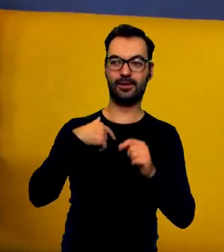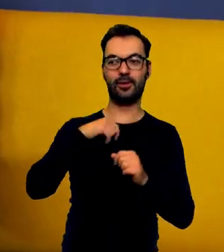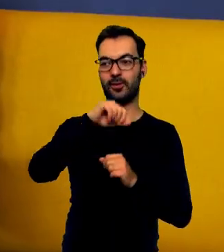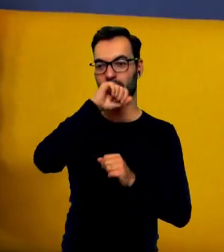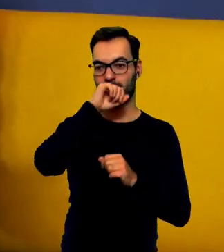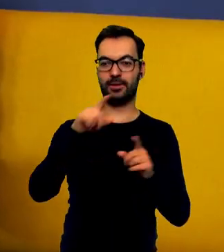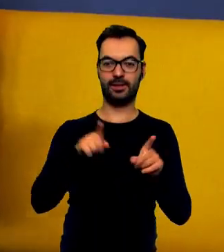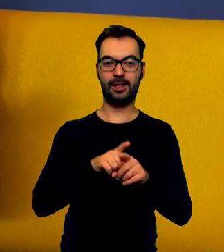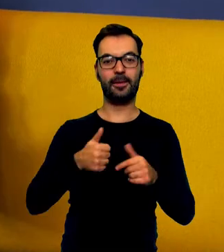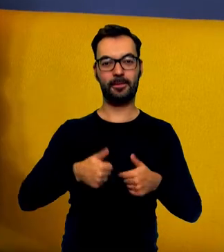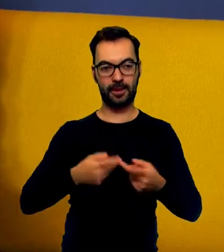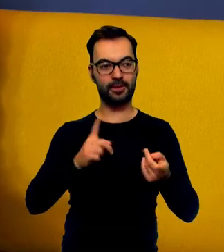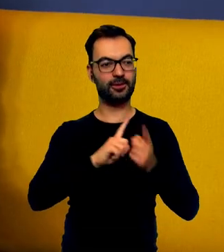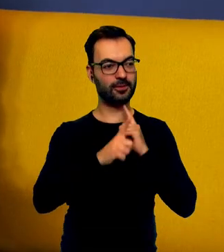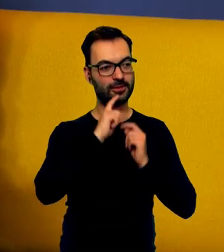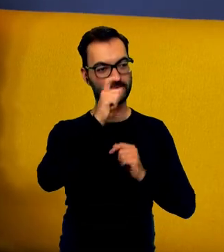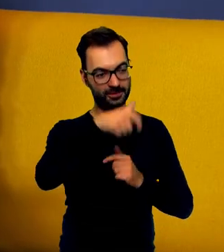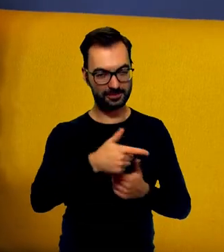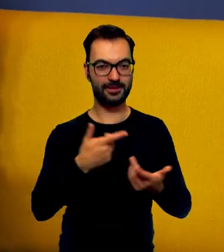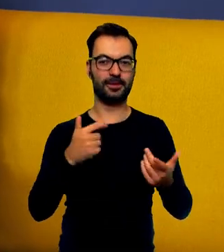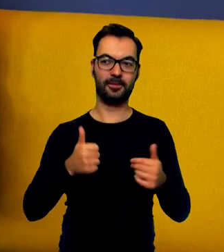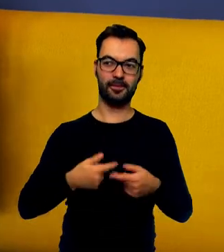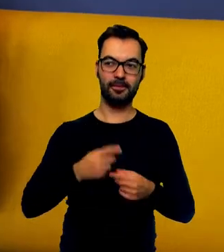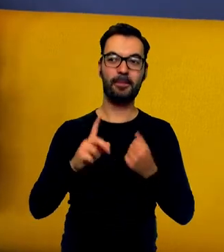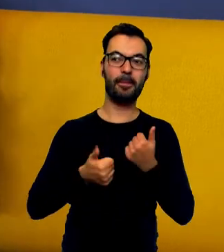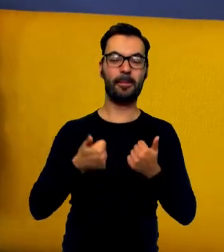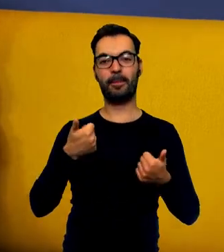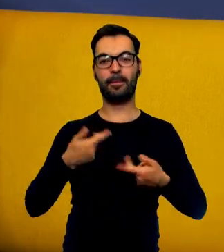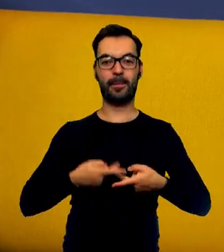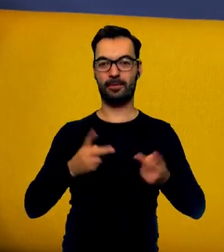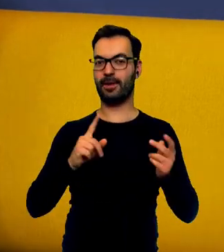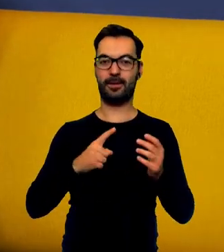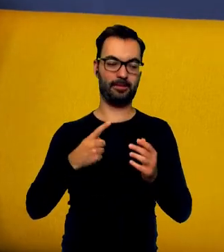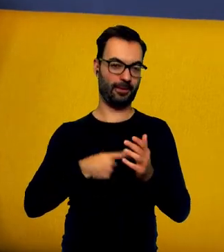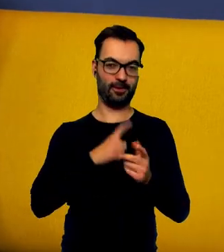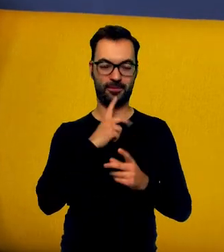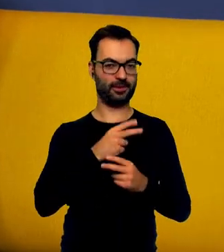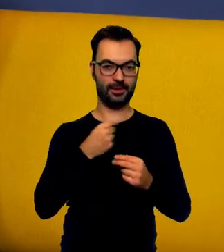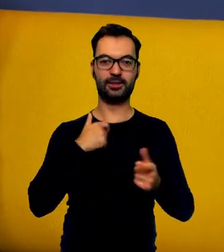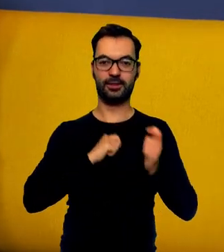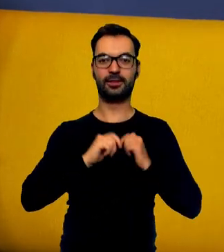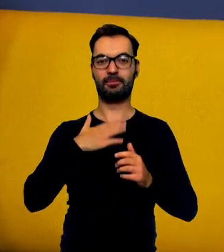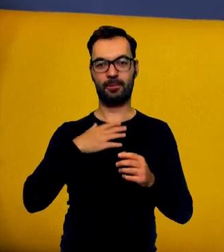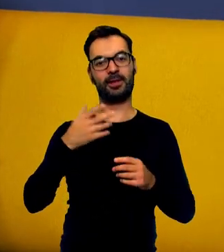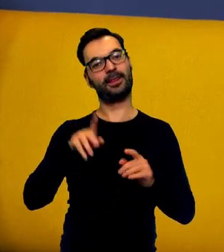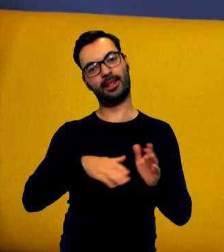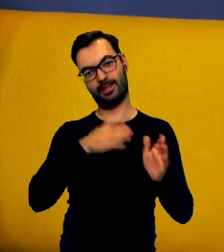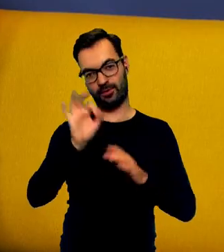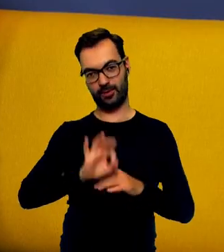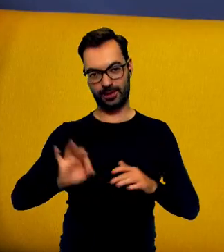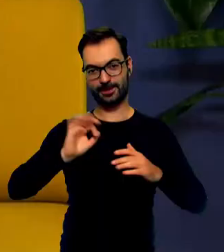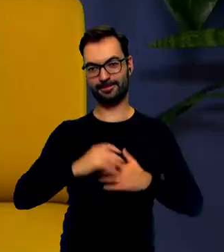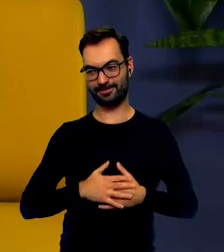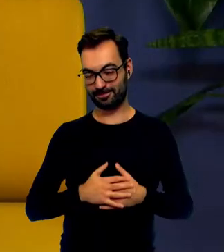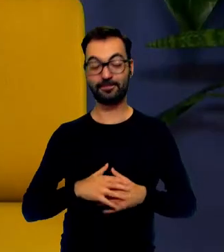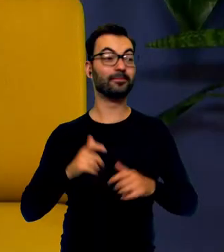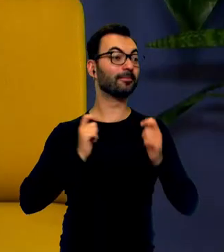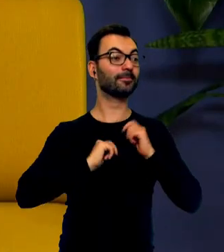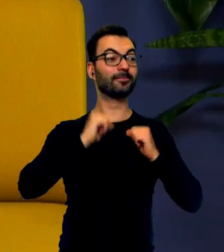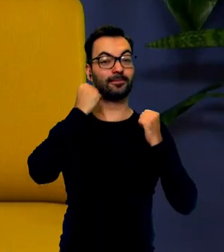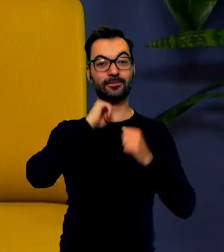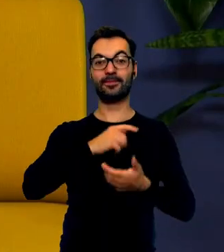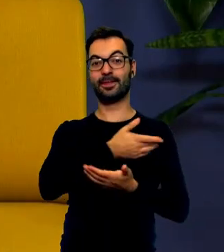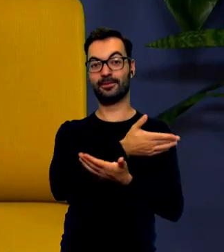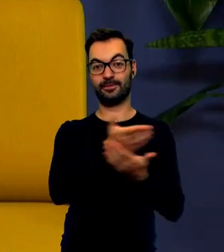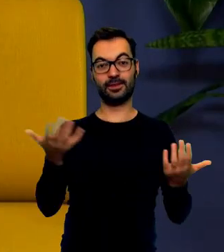ja uwielbiam też te premiery z Tobą celebrować. To nie pierwszy raz jak rozmawiamy i bardzo się cieszę, że mamy kolejną okazję. I cieszymy się bardzo,